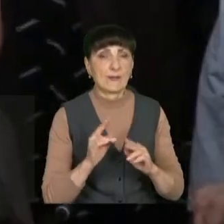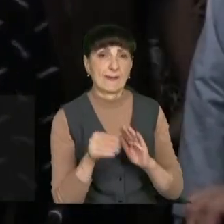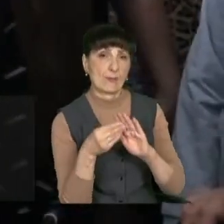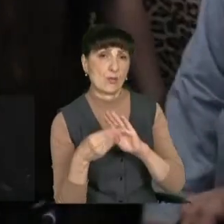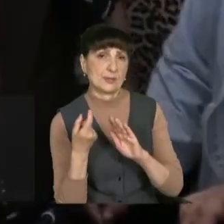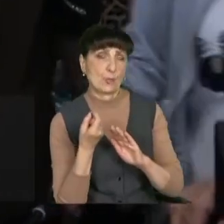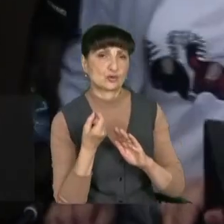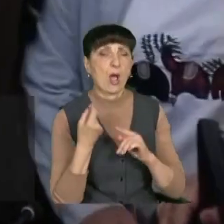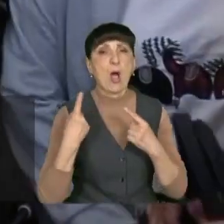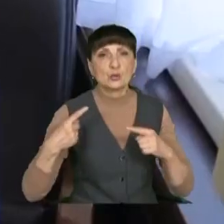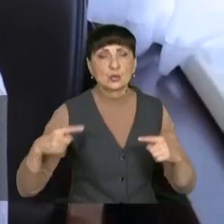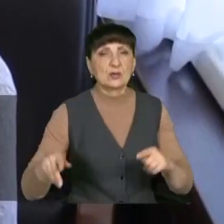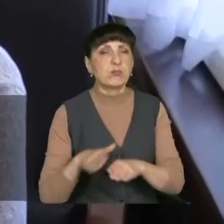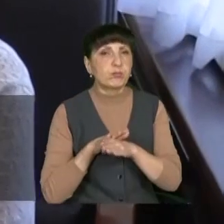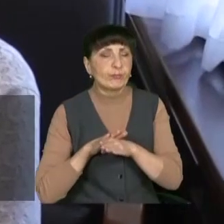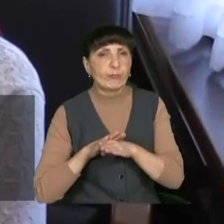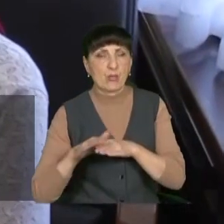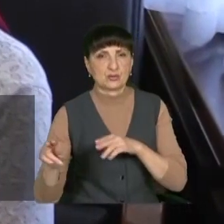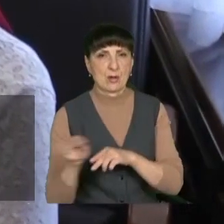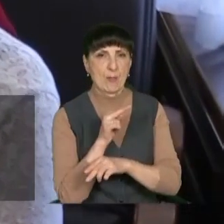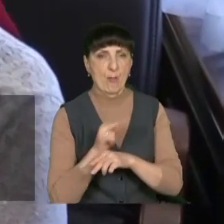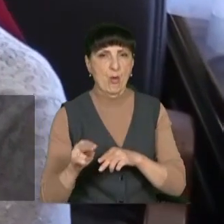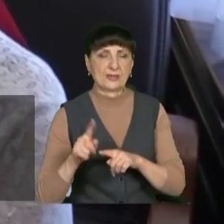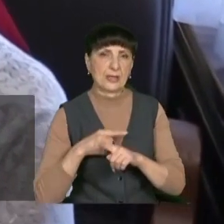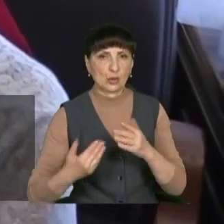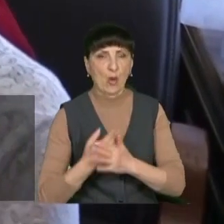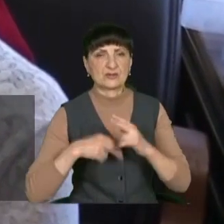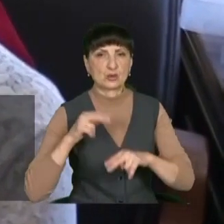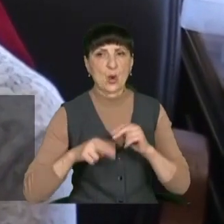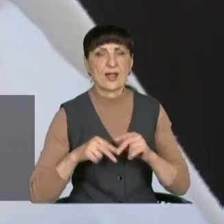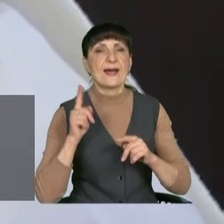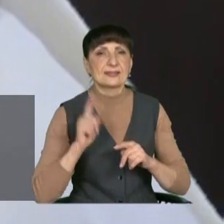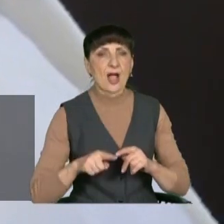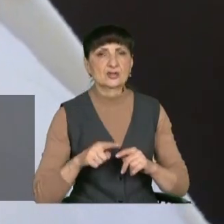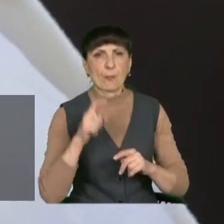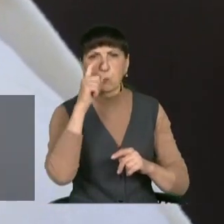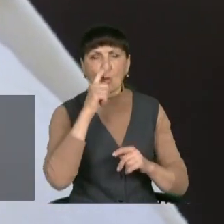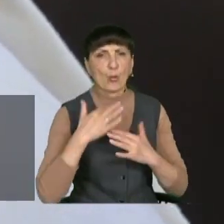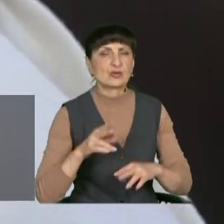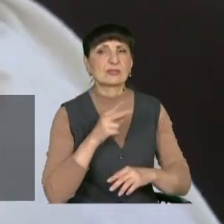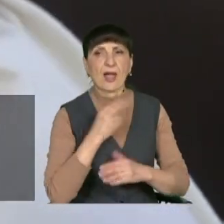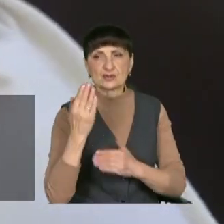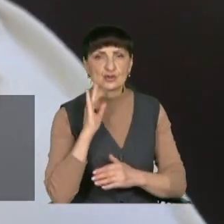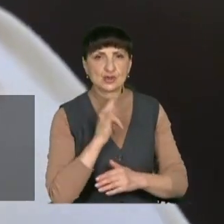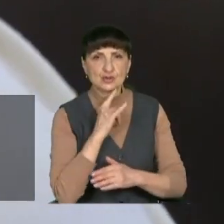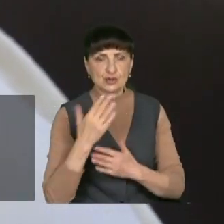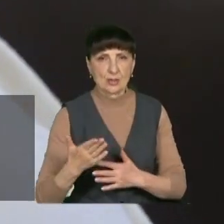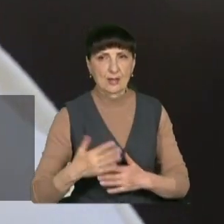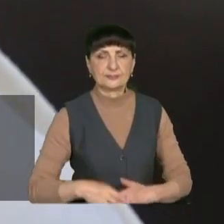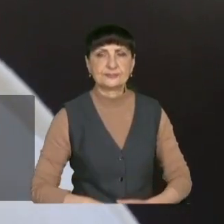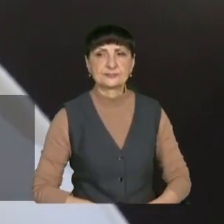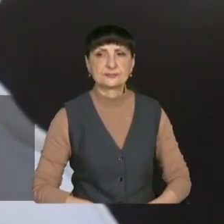косметическом ремонте, а другие вовсе ушли полностью под воду. В плачевном состоянии оказалась дача Надии Акчуриной.